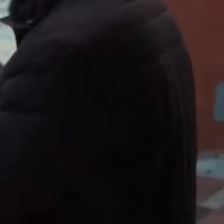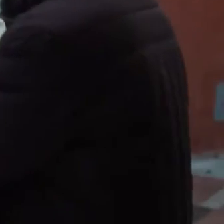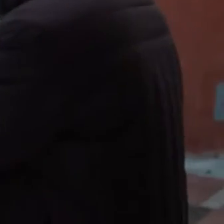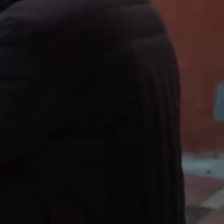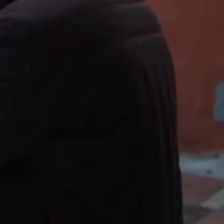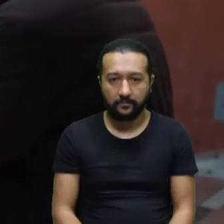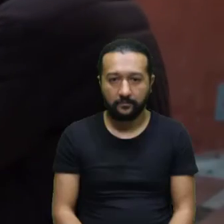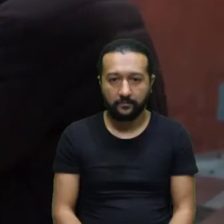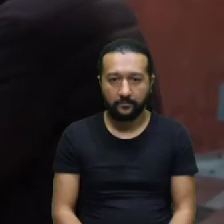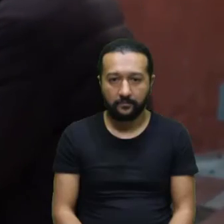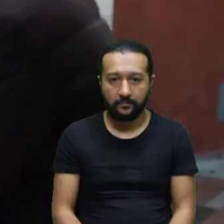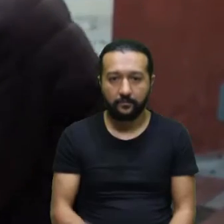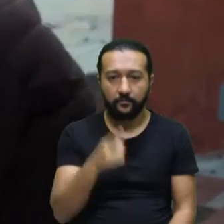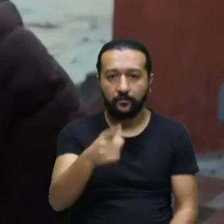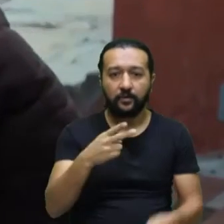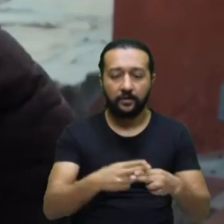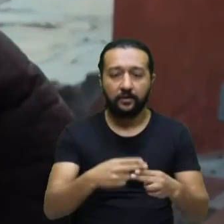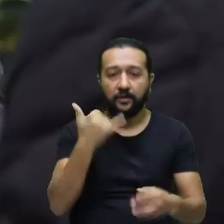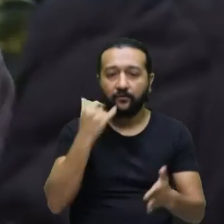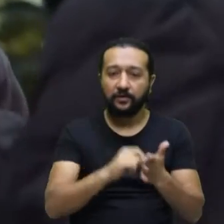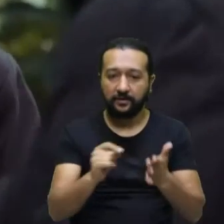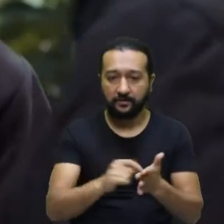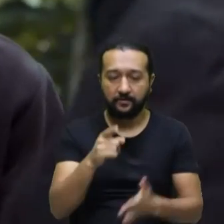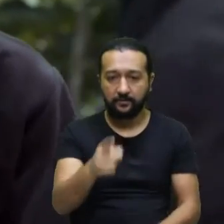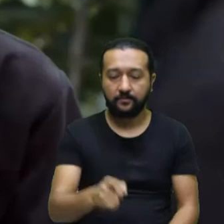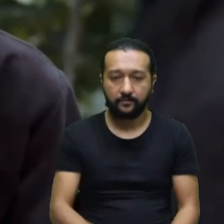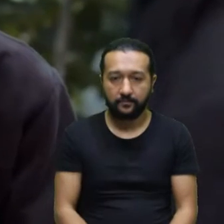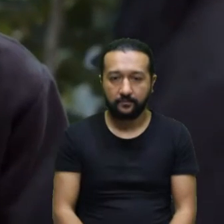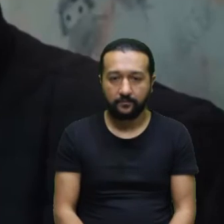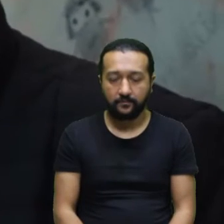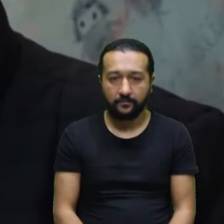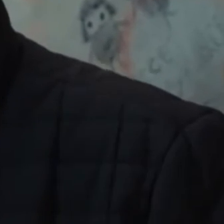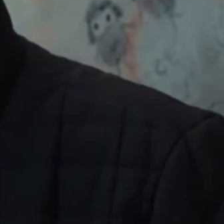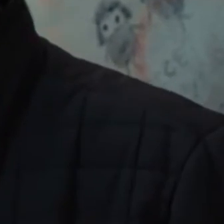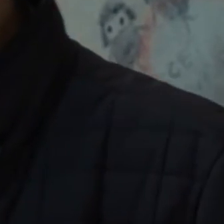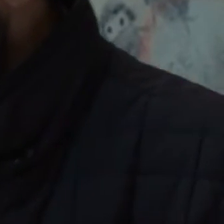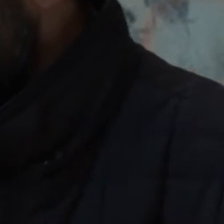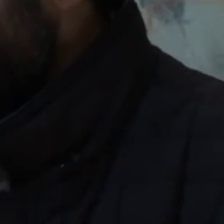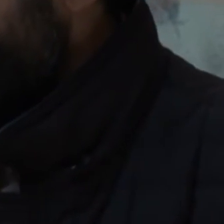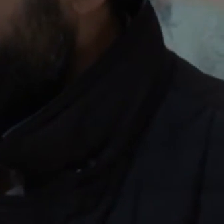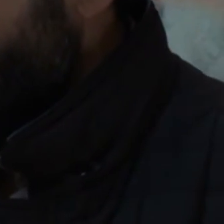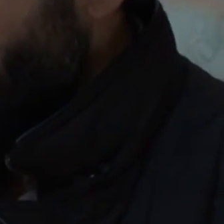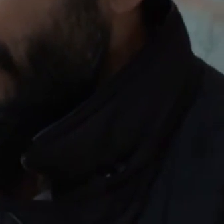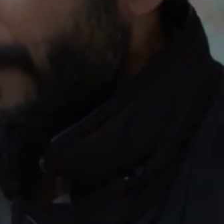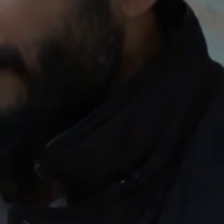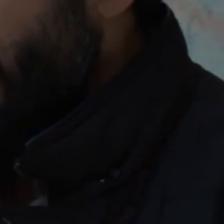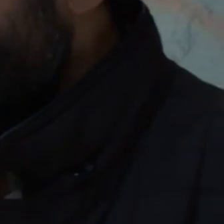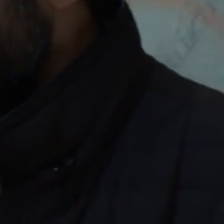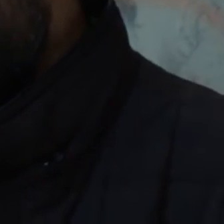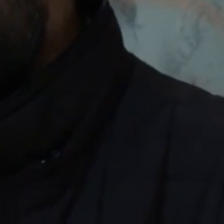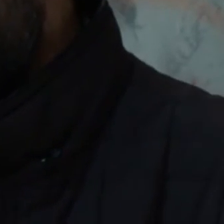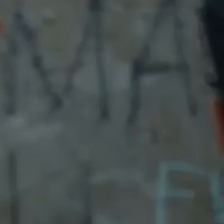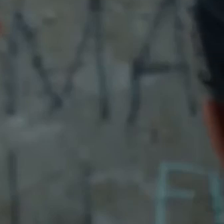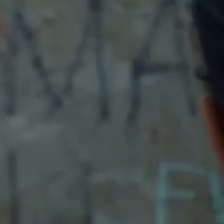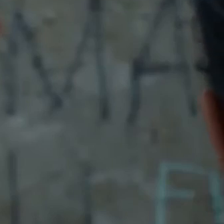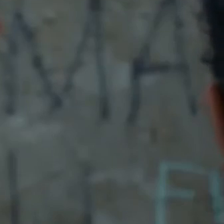defteriyle kalem çıkardı, Kerim'e uzattı. Buraya adımı telefonla yaz. Kerim aldı, yazıyor. Sakallı adam şimdiden heyecan basmış gibi dudaklarını